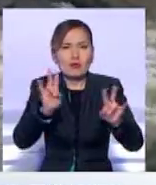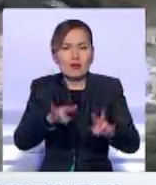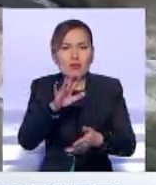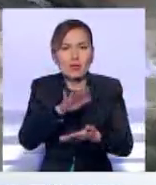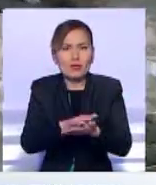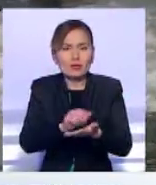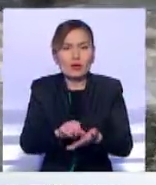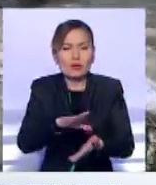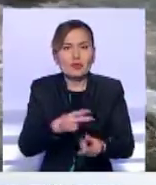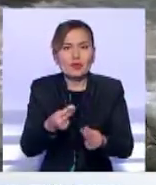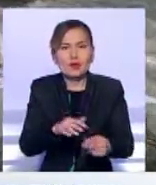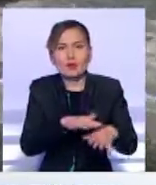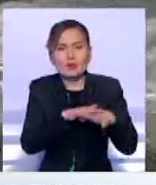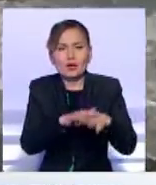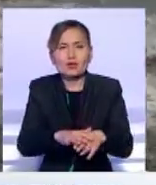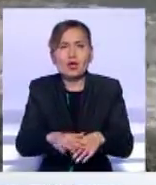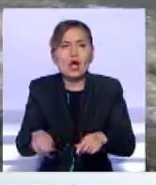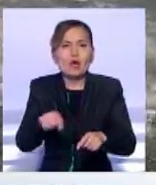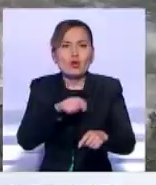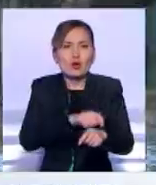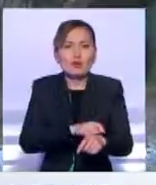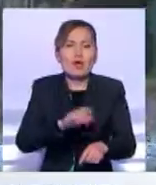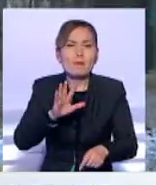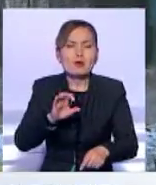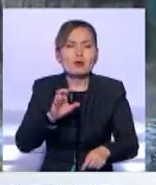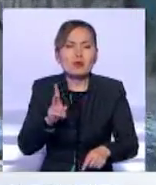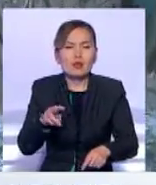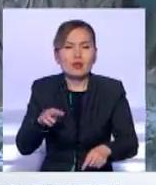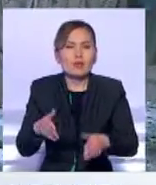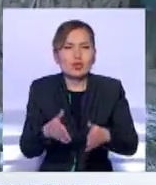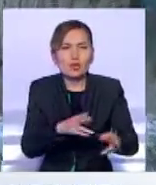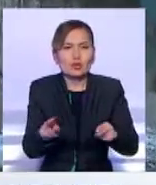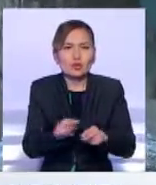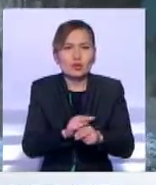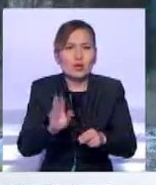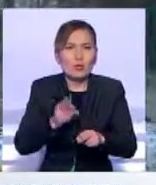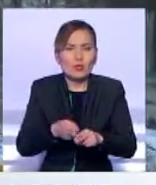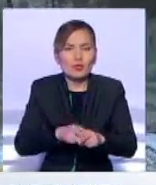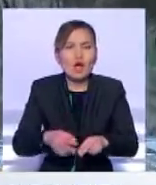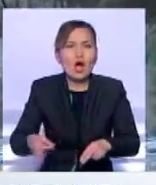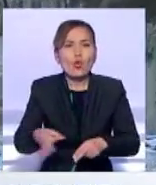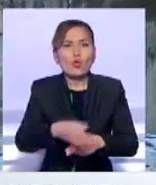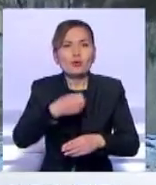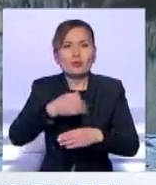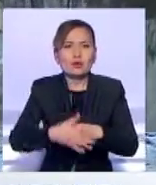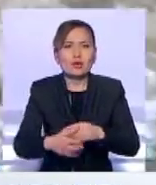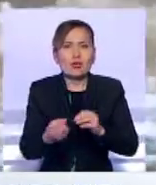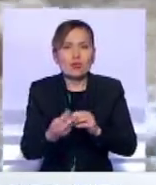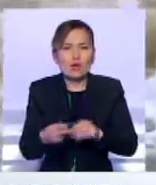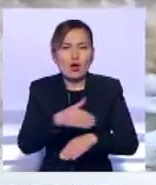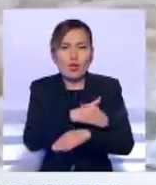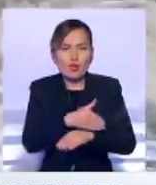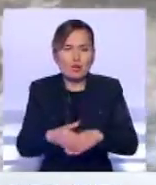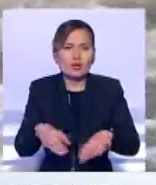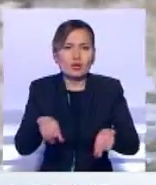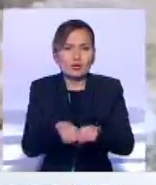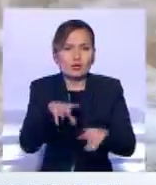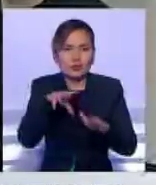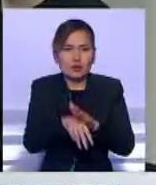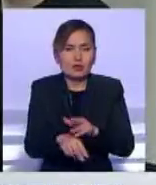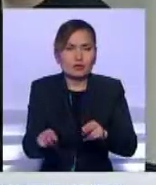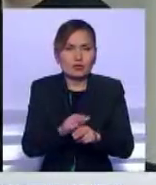еді. Бөлінген қаражатқа жалпы ұзындығы 500 шақырым жол жөнделетін болады. Бұл тізімге облыс орталығындағы 12 көше де бар.